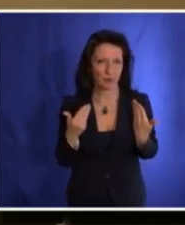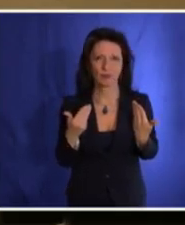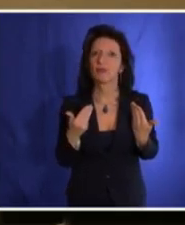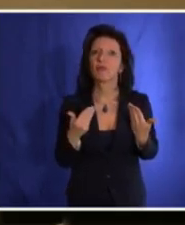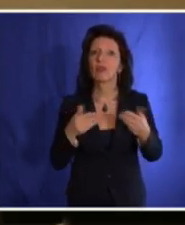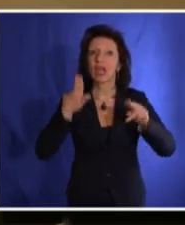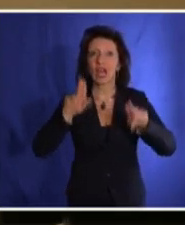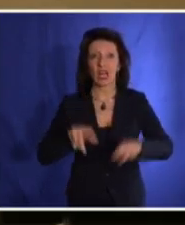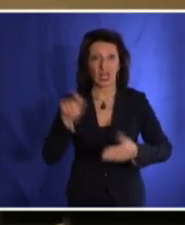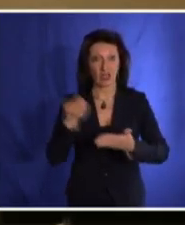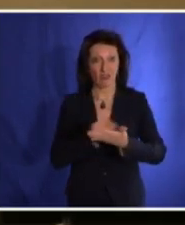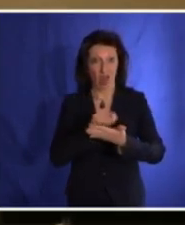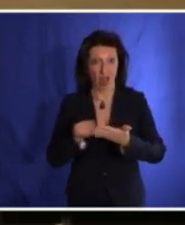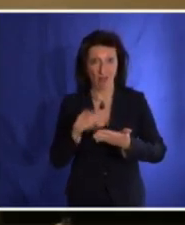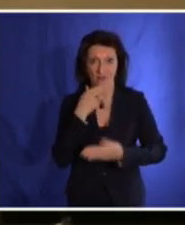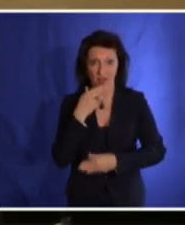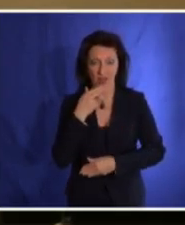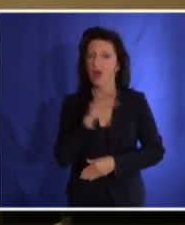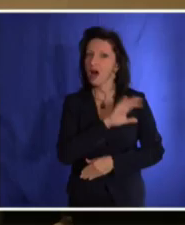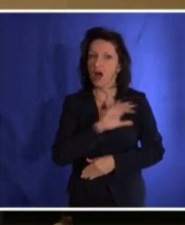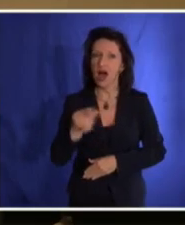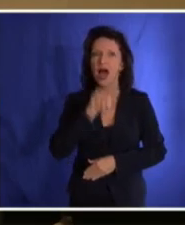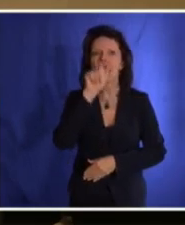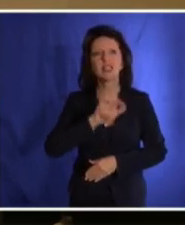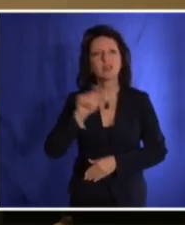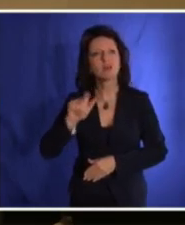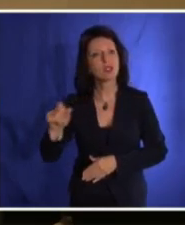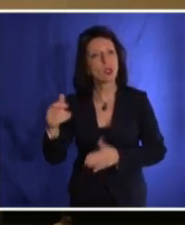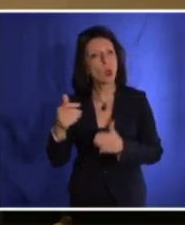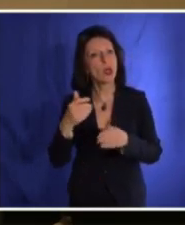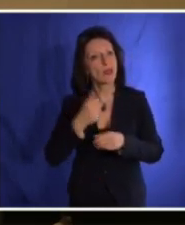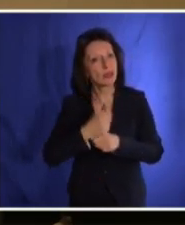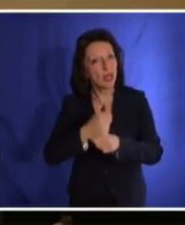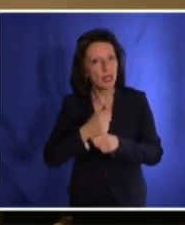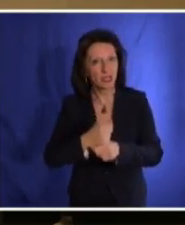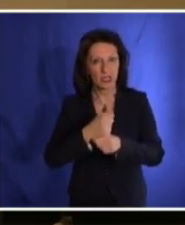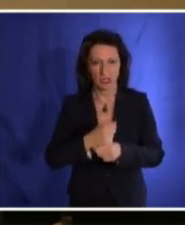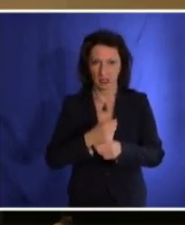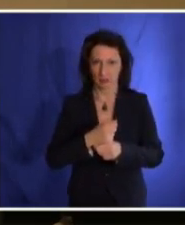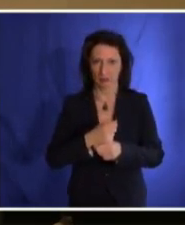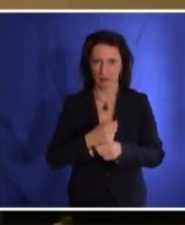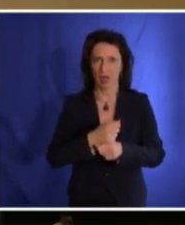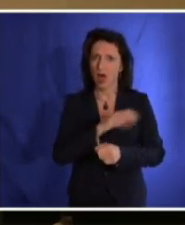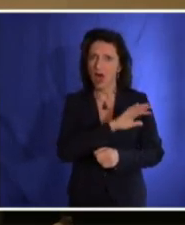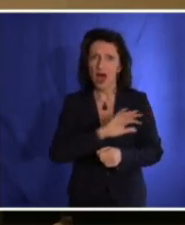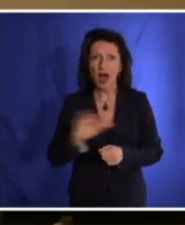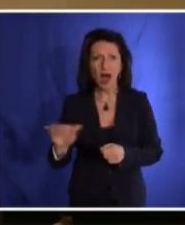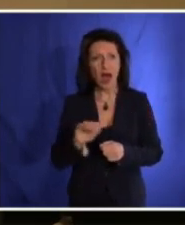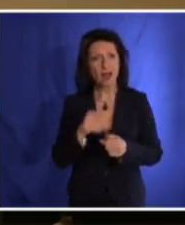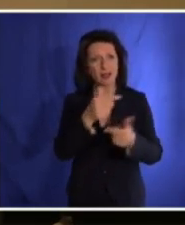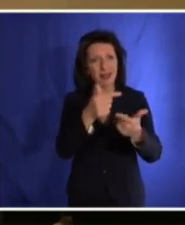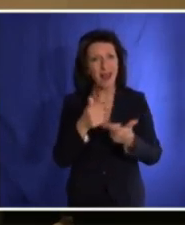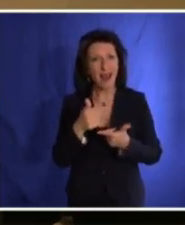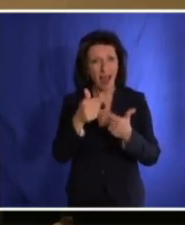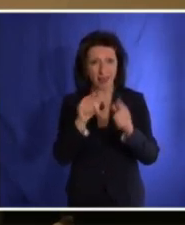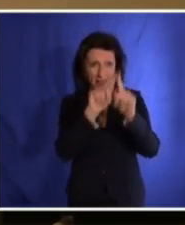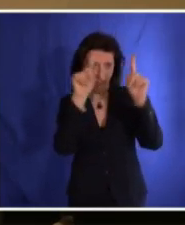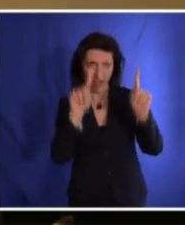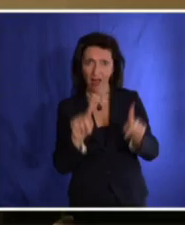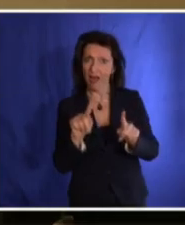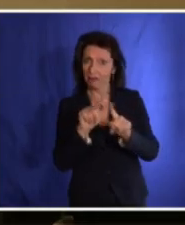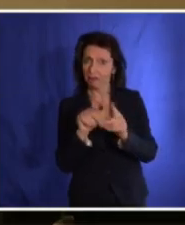Wahlberechtigt sind alle Delegierten mit beschließender Stimme. In jeder Einladung ist ein entsprechender